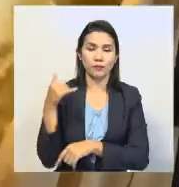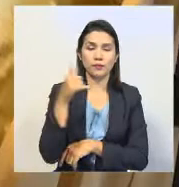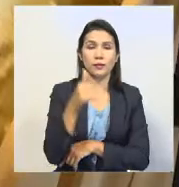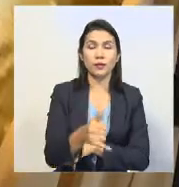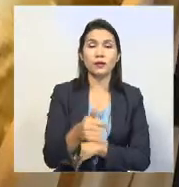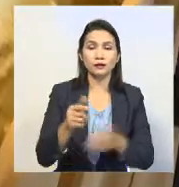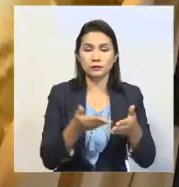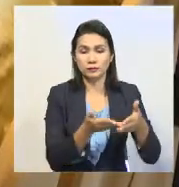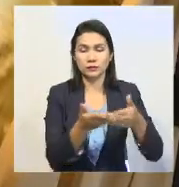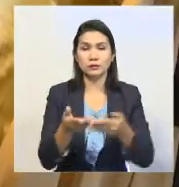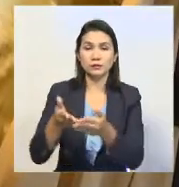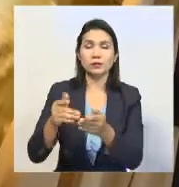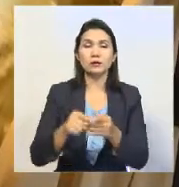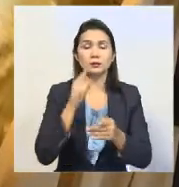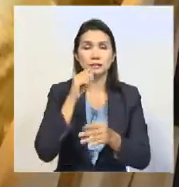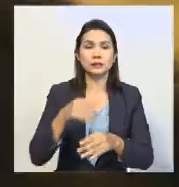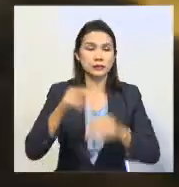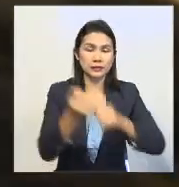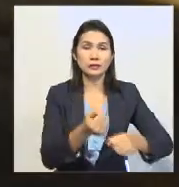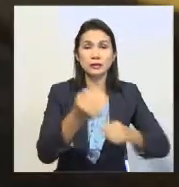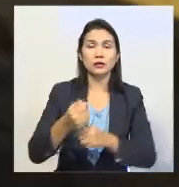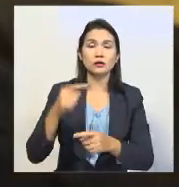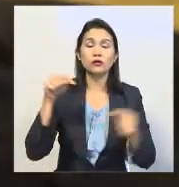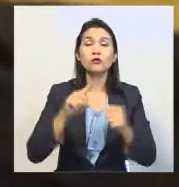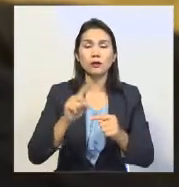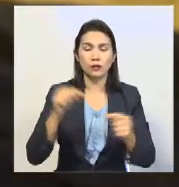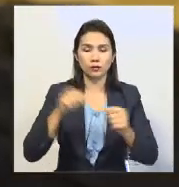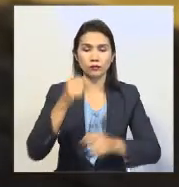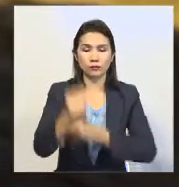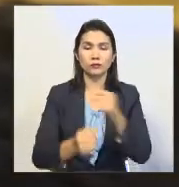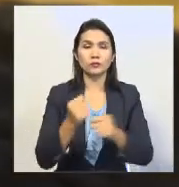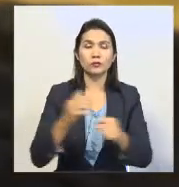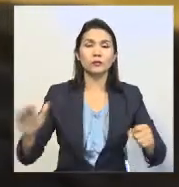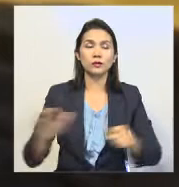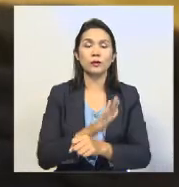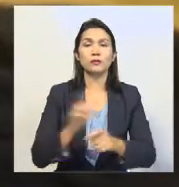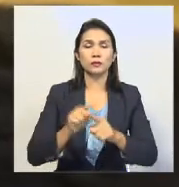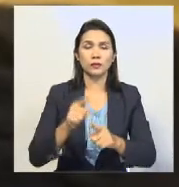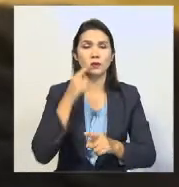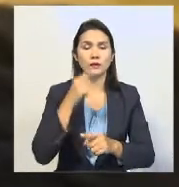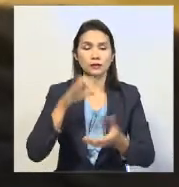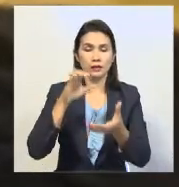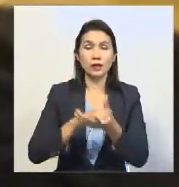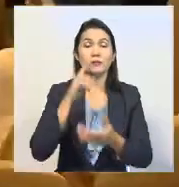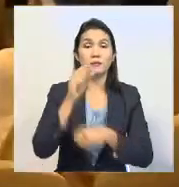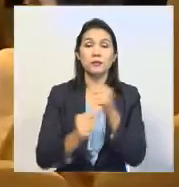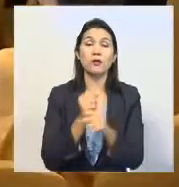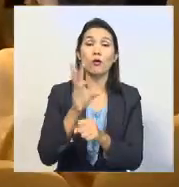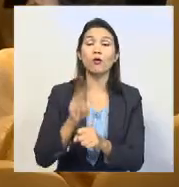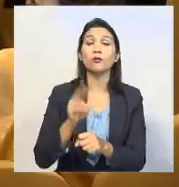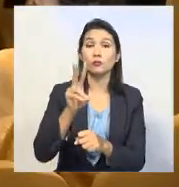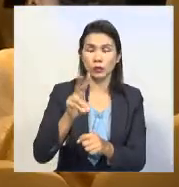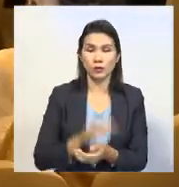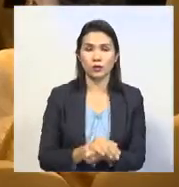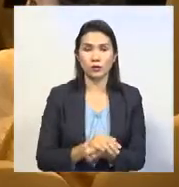ครโดยขบวนพระยุหยาตราทางชลมารคเนื่องในพระราชพิธีบรมราชาภิเษกพุทธศักราช2562